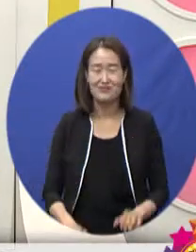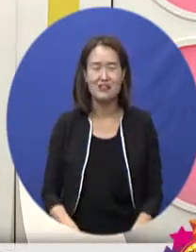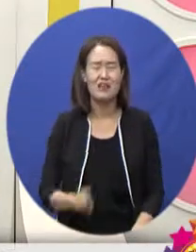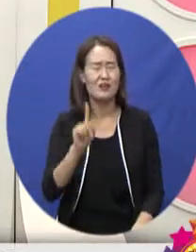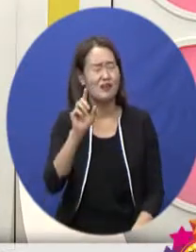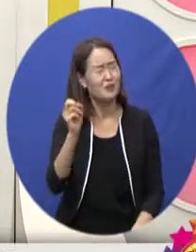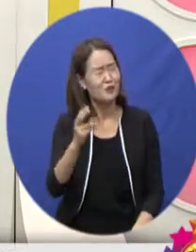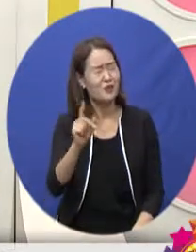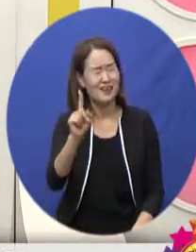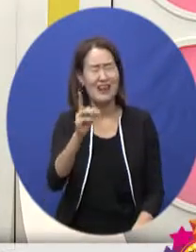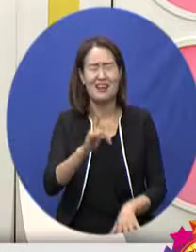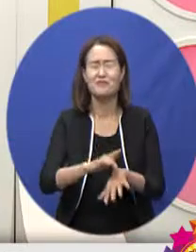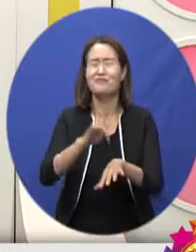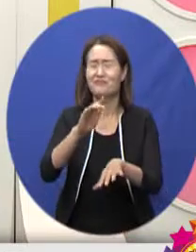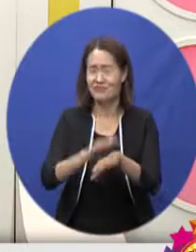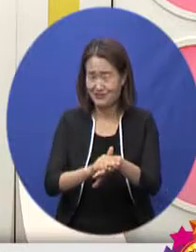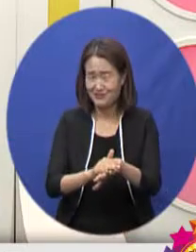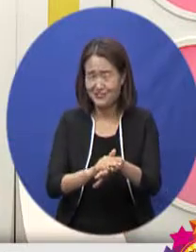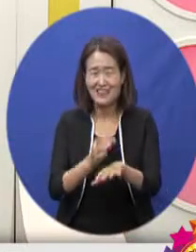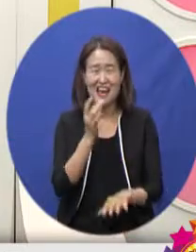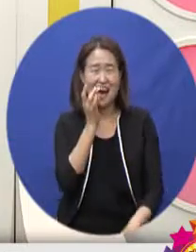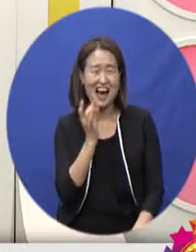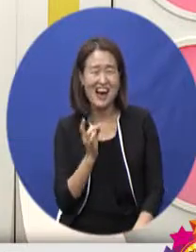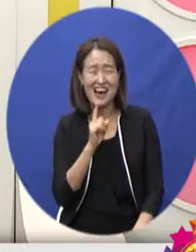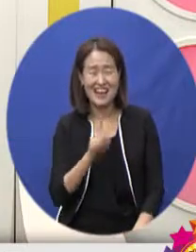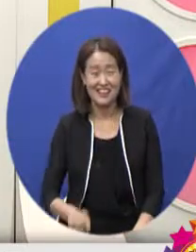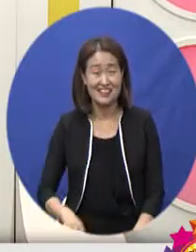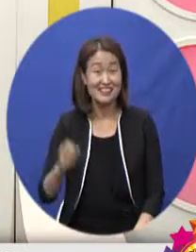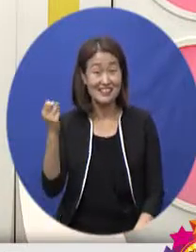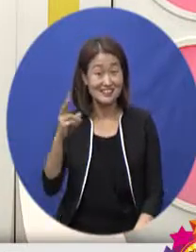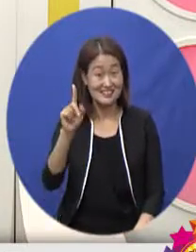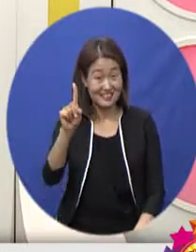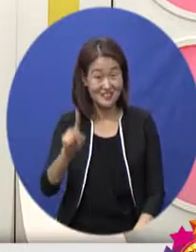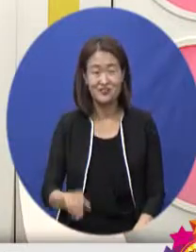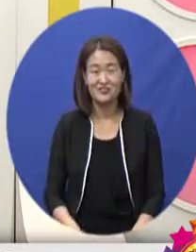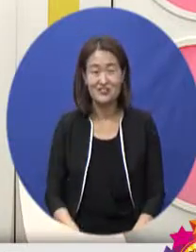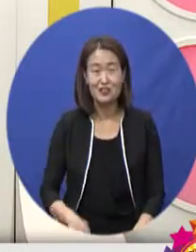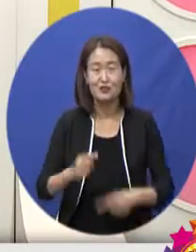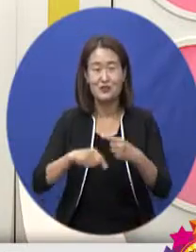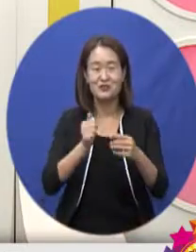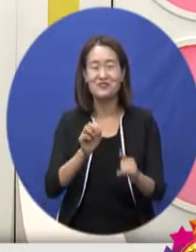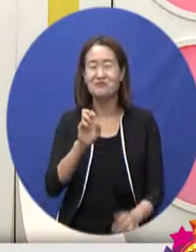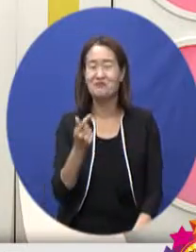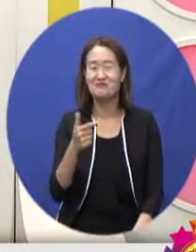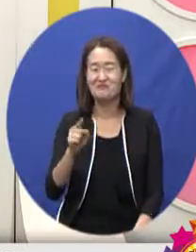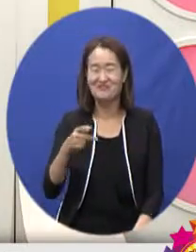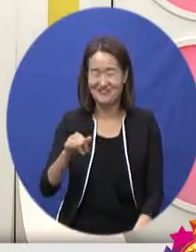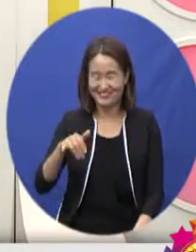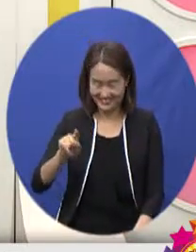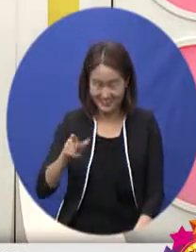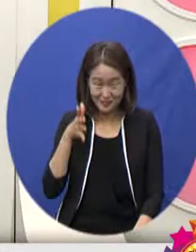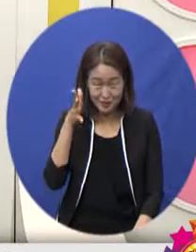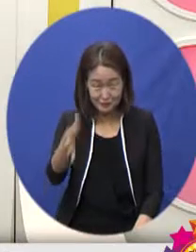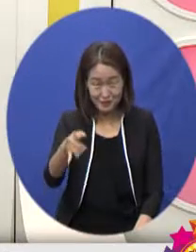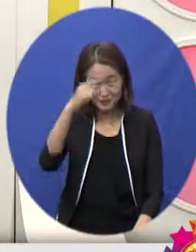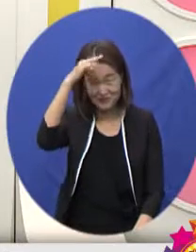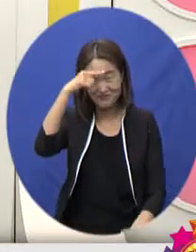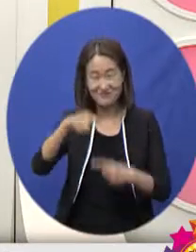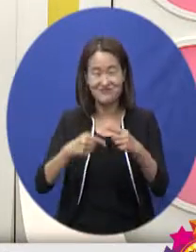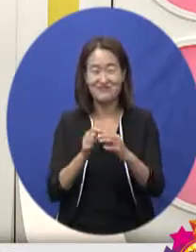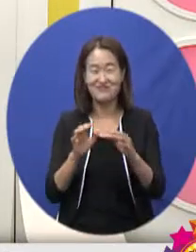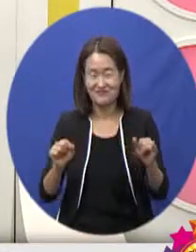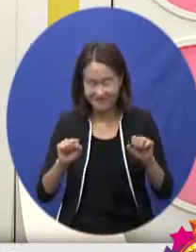또 빼먹으셨네. 맞다, 오래간만에 맞다, 오시다 맞다. 보니까 맞다, 다시 맞다. 큐! 네. 수화계 모나리자! 네, 윤남